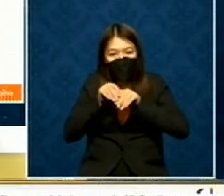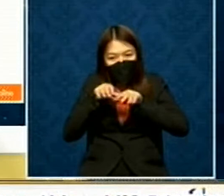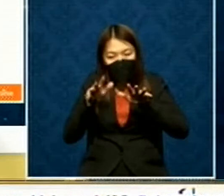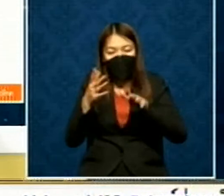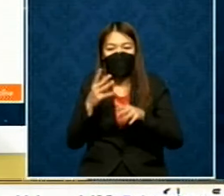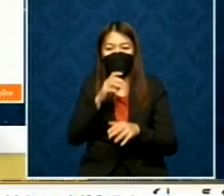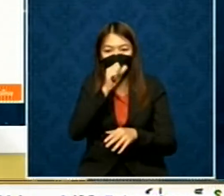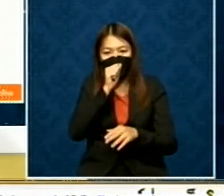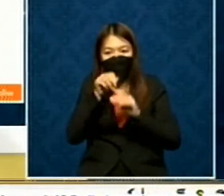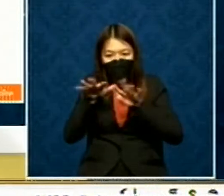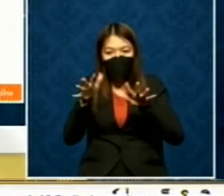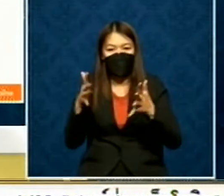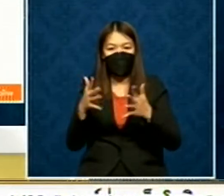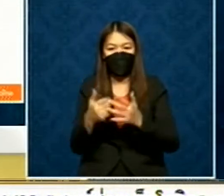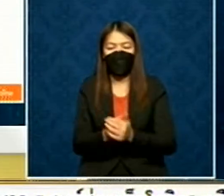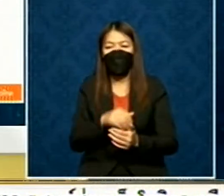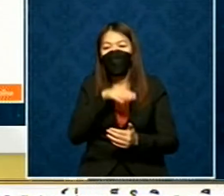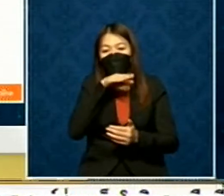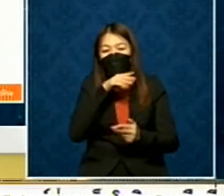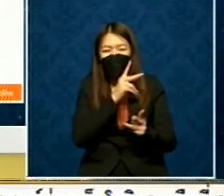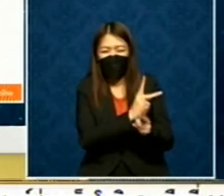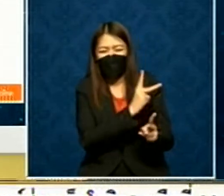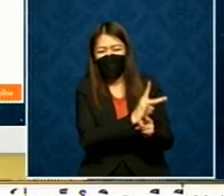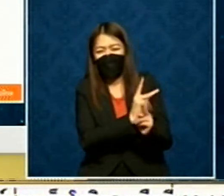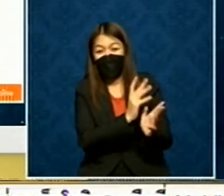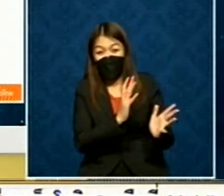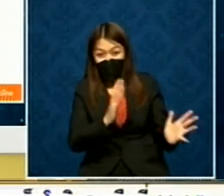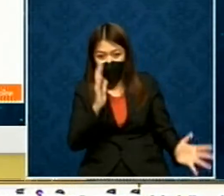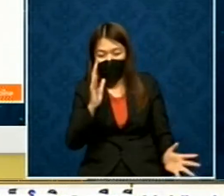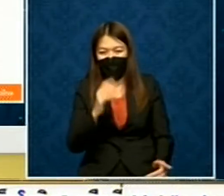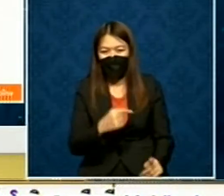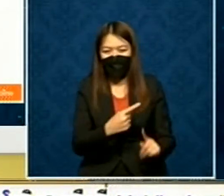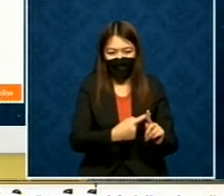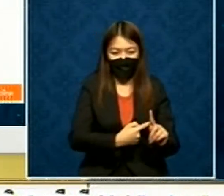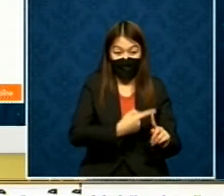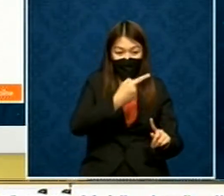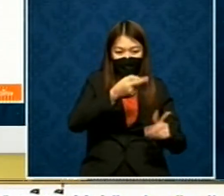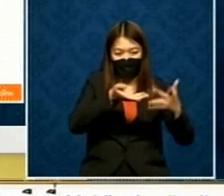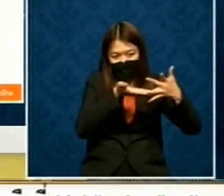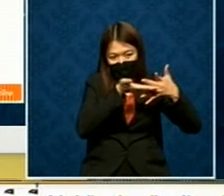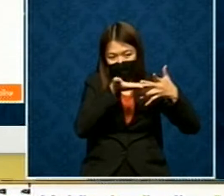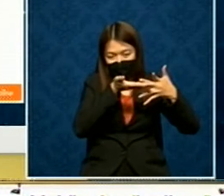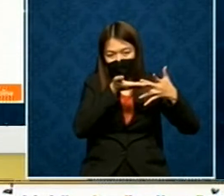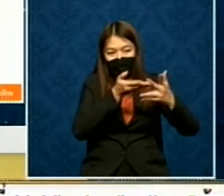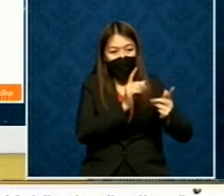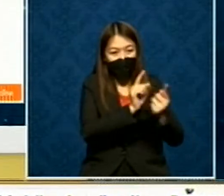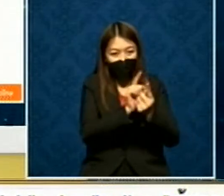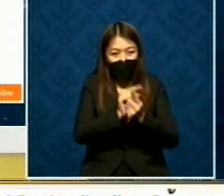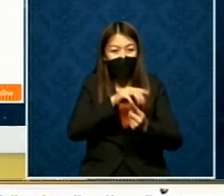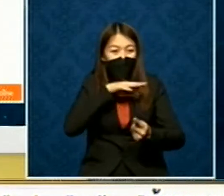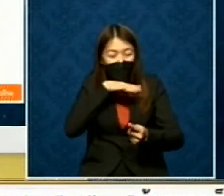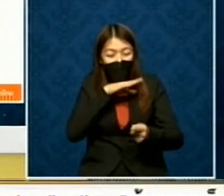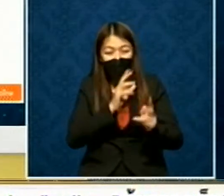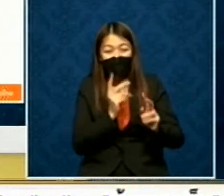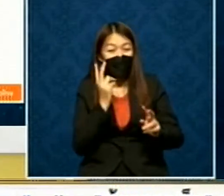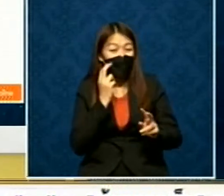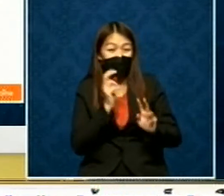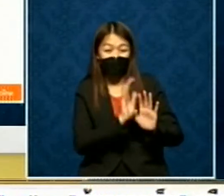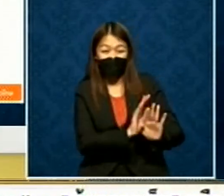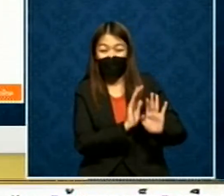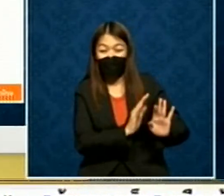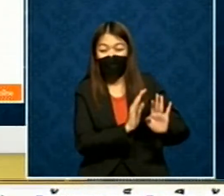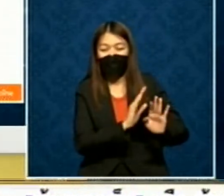้ตอนนี้หมูอยู่เต็ห้องเย็นไปหมดครั ตั้แต่กางเดอนมกราคมเป็ต้นมาตรวจพบหมูในห้เย็นไปแล้ว 1,